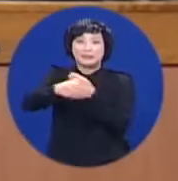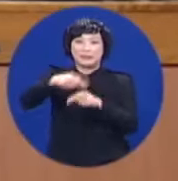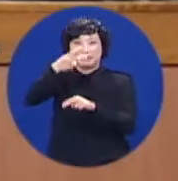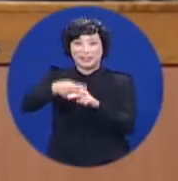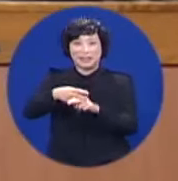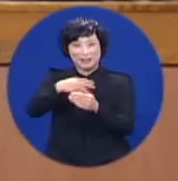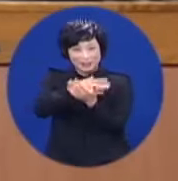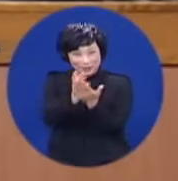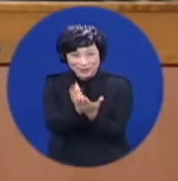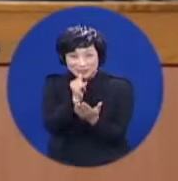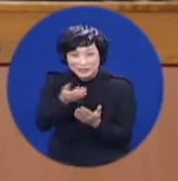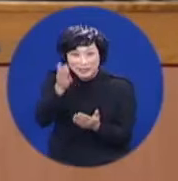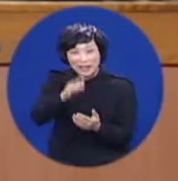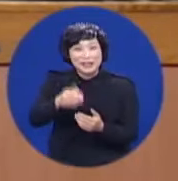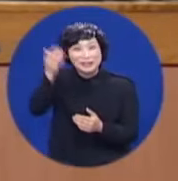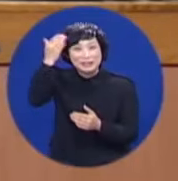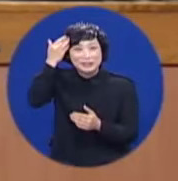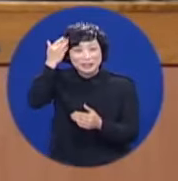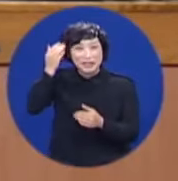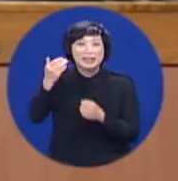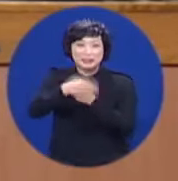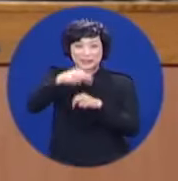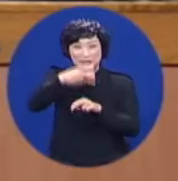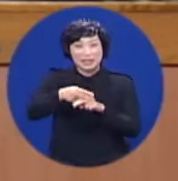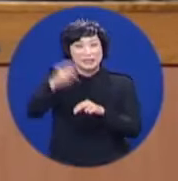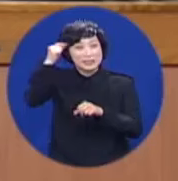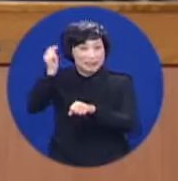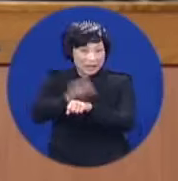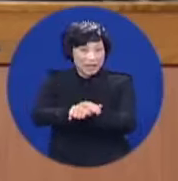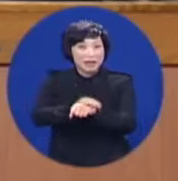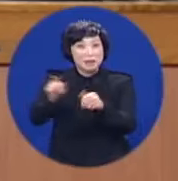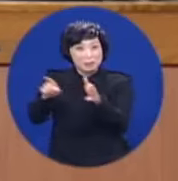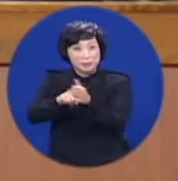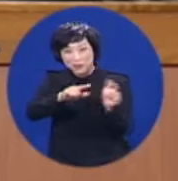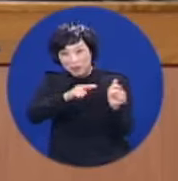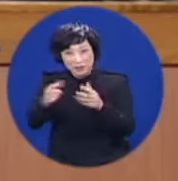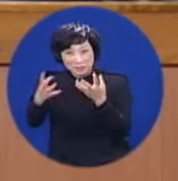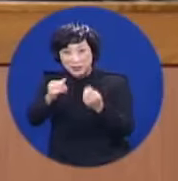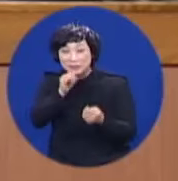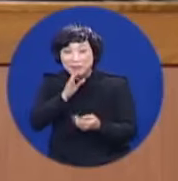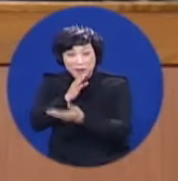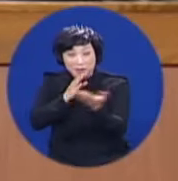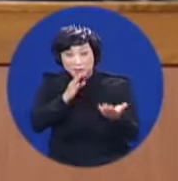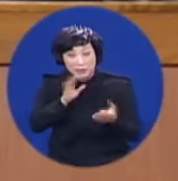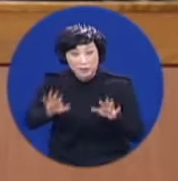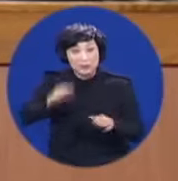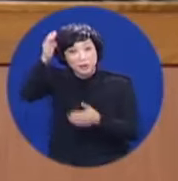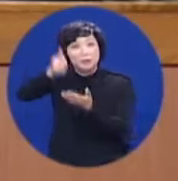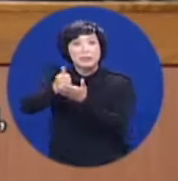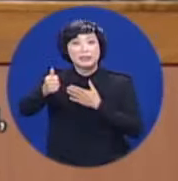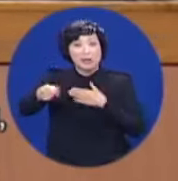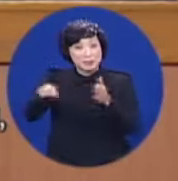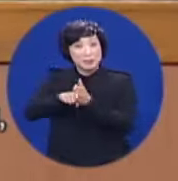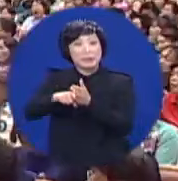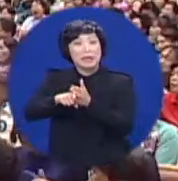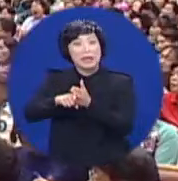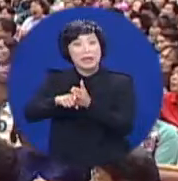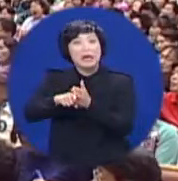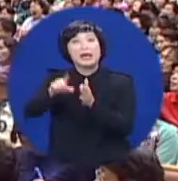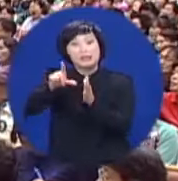은사 중에 지식의 은사, 지혜의 은사, 믿음의 은사 이 성령이 믿게 할 때 나타난다는